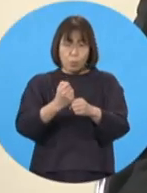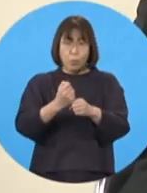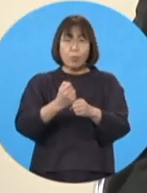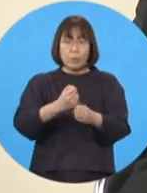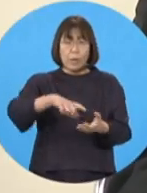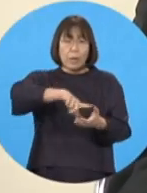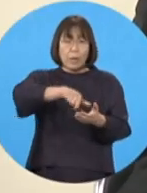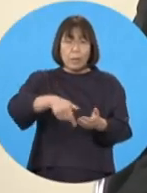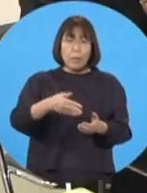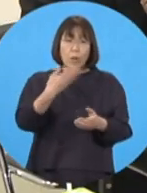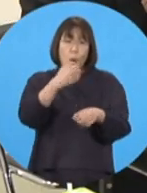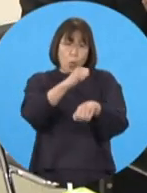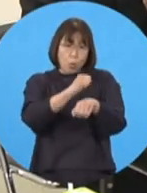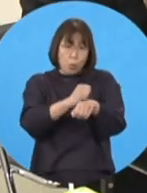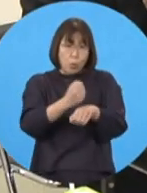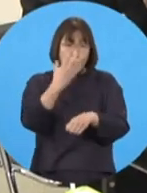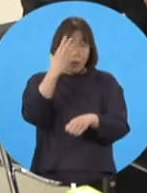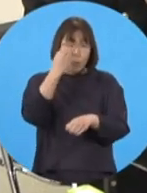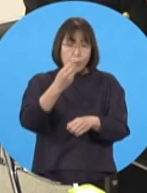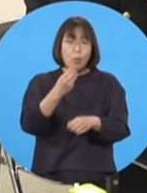発信を提案。